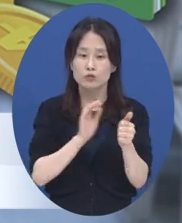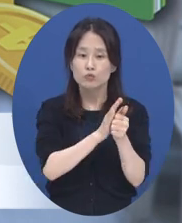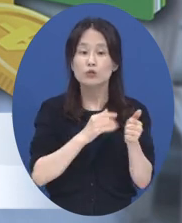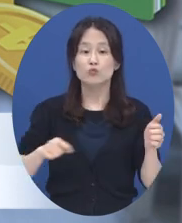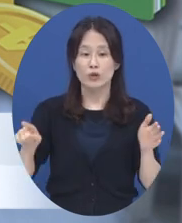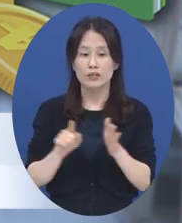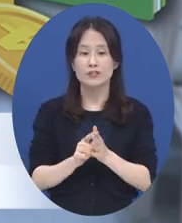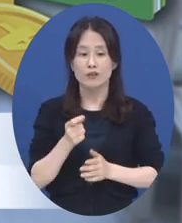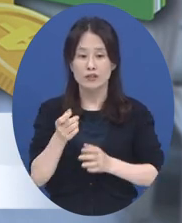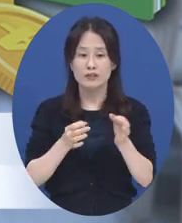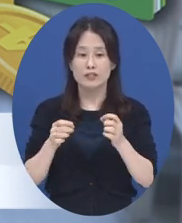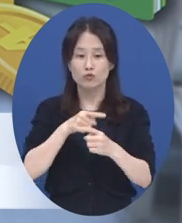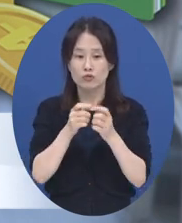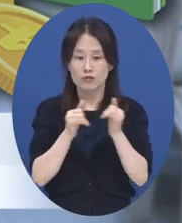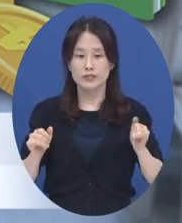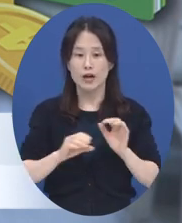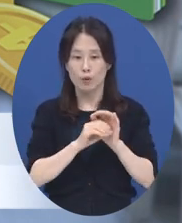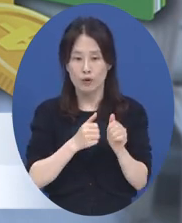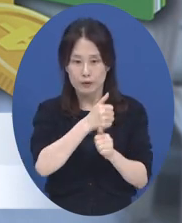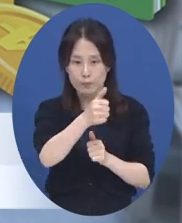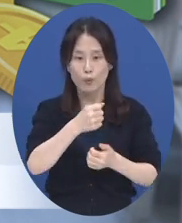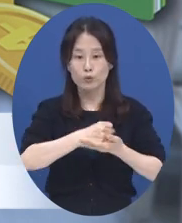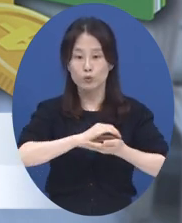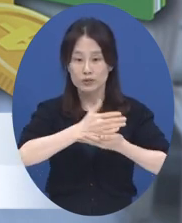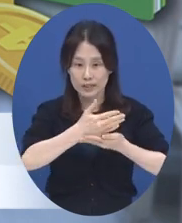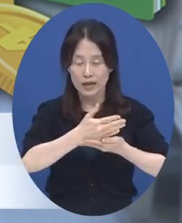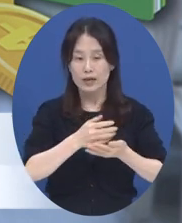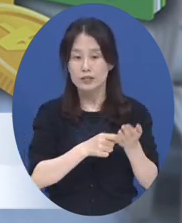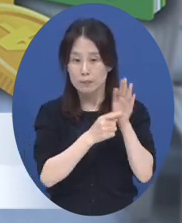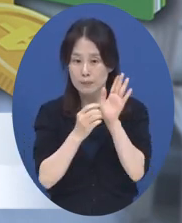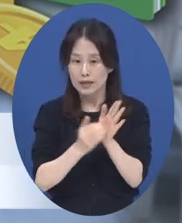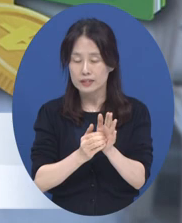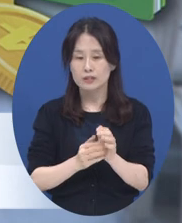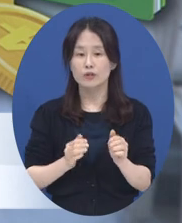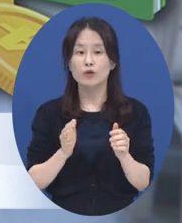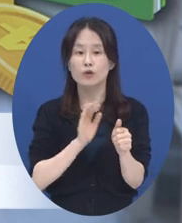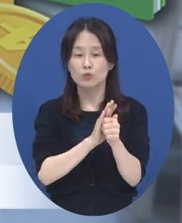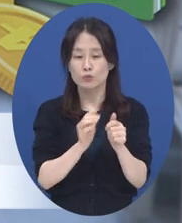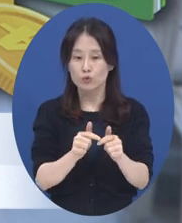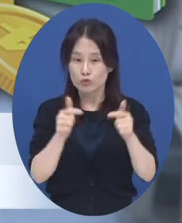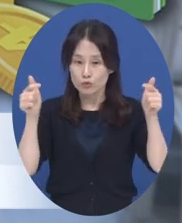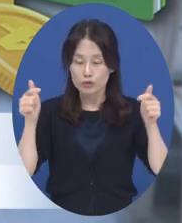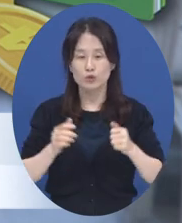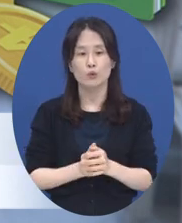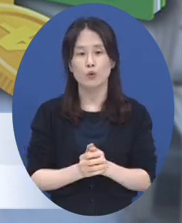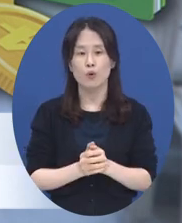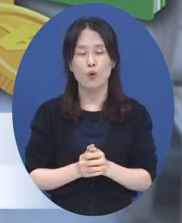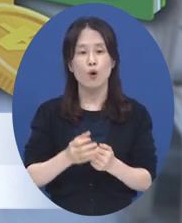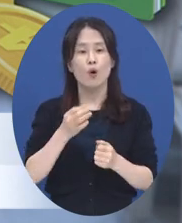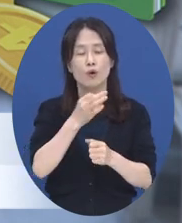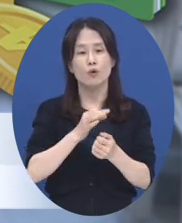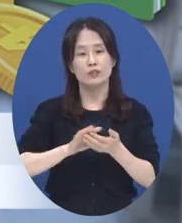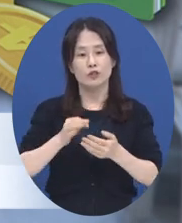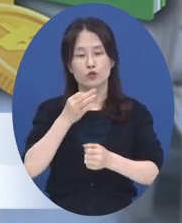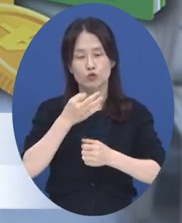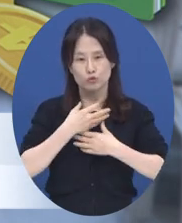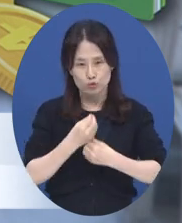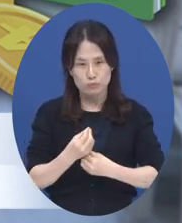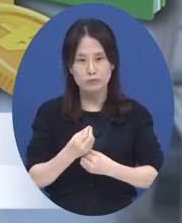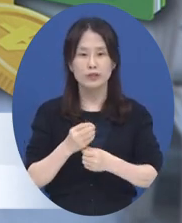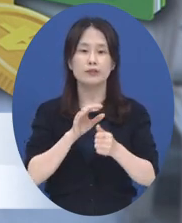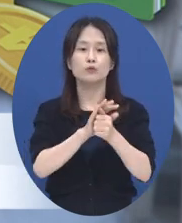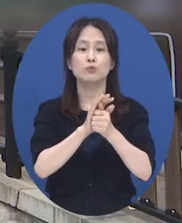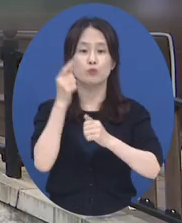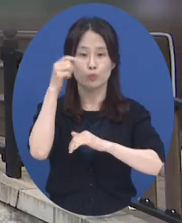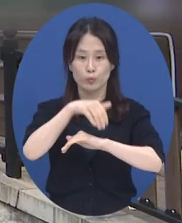경기 소상공인 코로나19 극복 통장을 내놨는데요. 지원 규모 늘리고 문턱은 더 낮추기로 했습니다. 최지현 기자입니다.